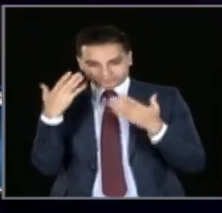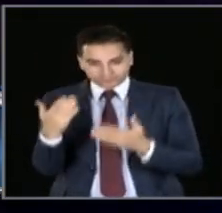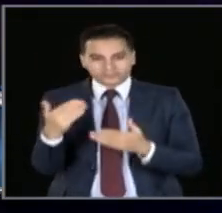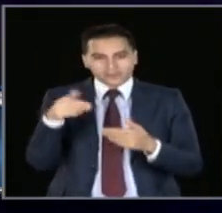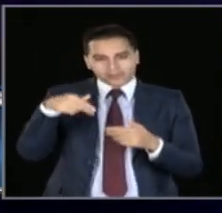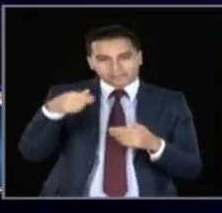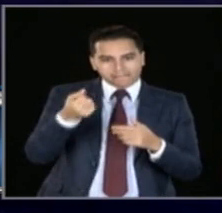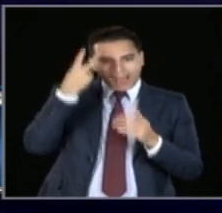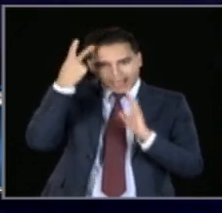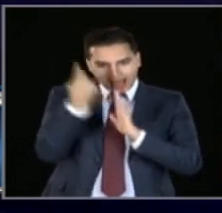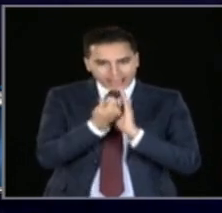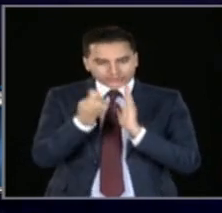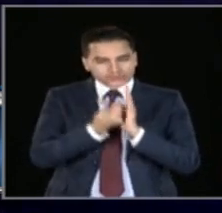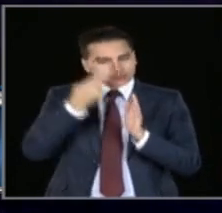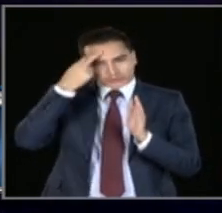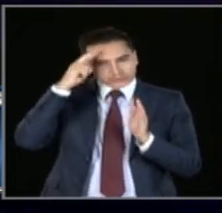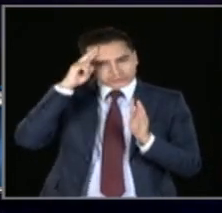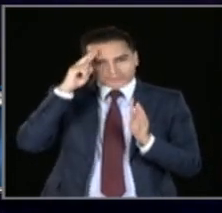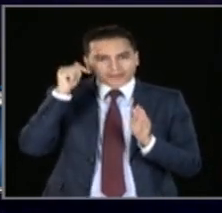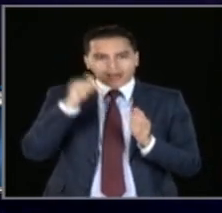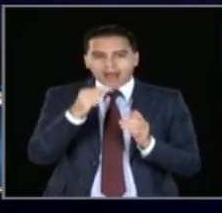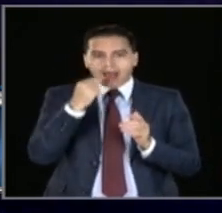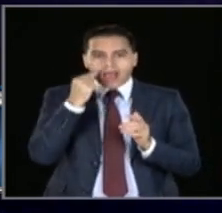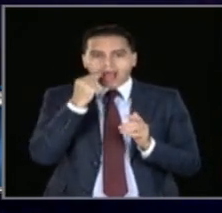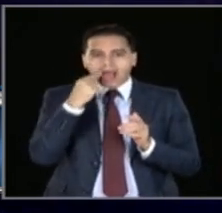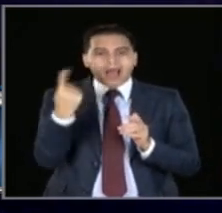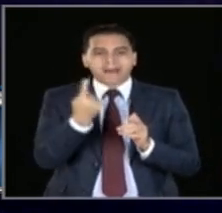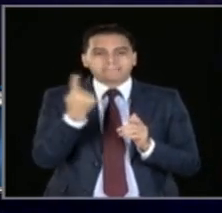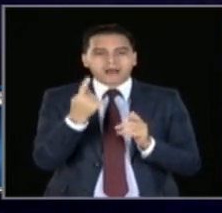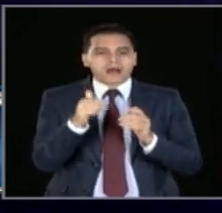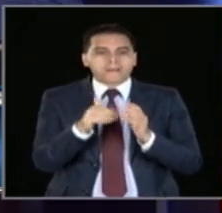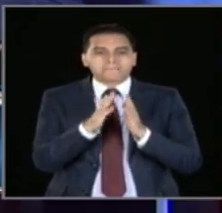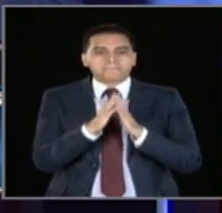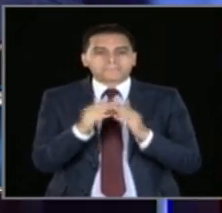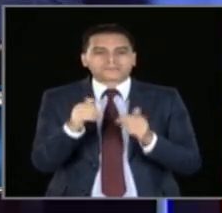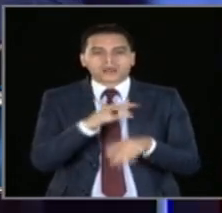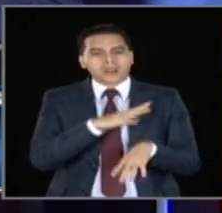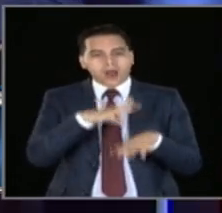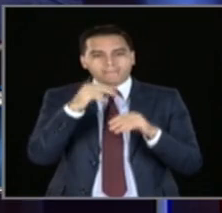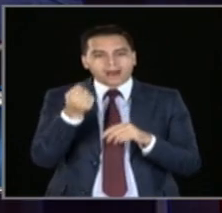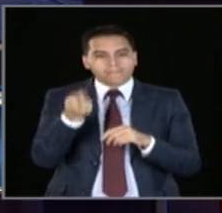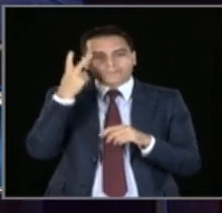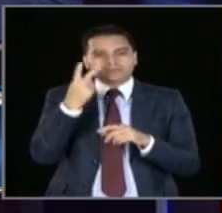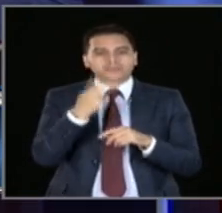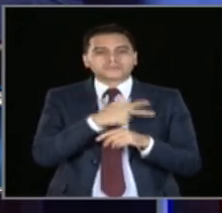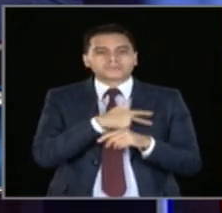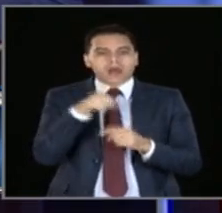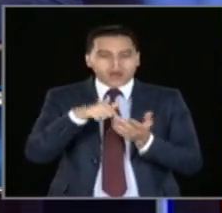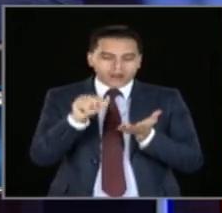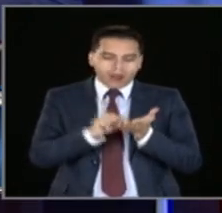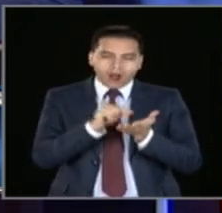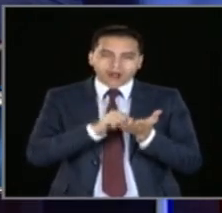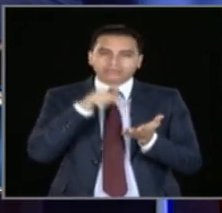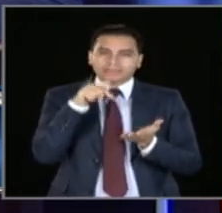ادب من هو شاعر العاميه المصري الراحل مؤلف قصيده الخط ده خطي